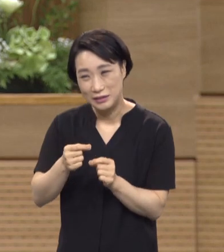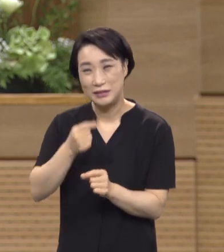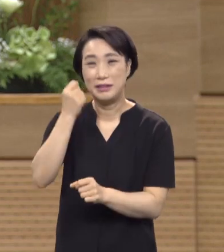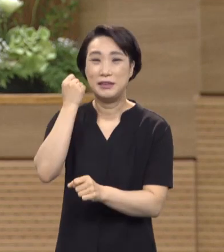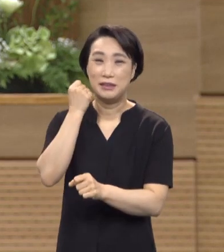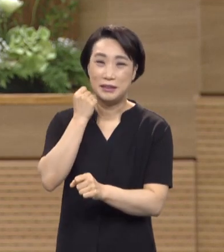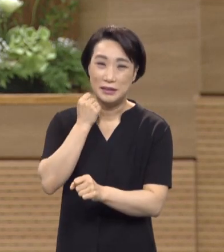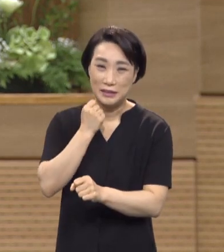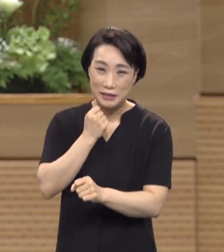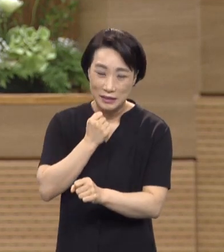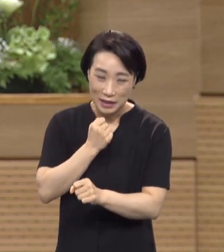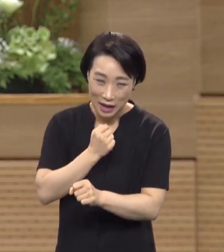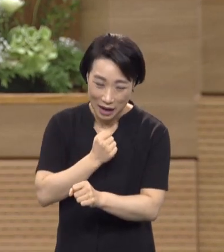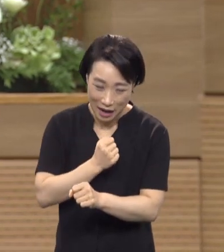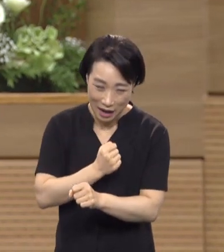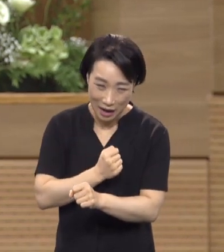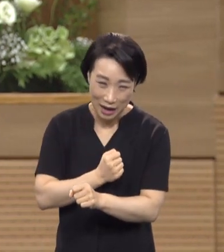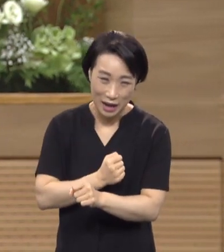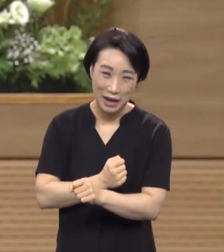가까이